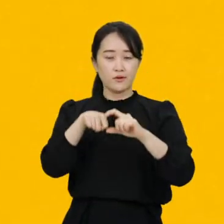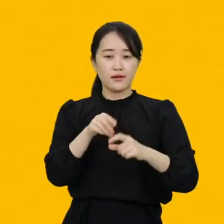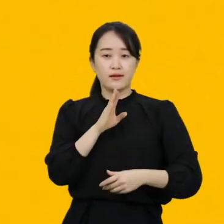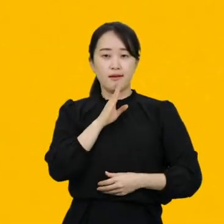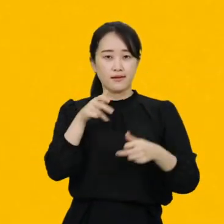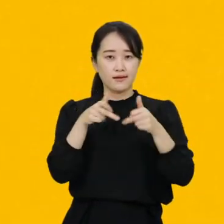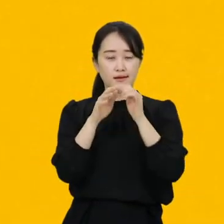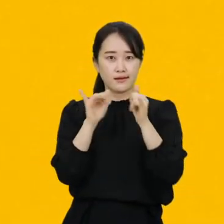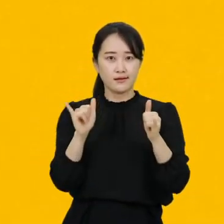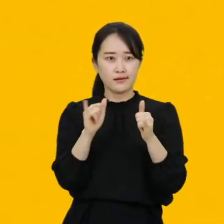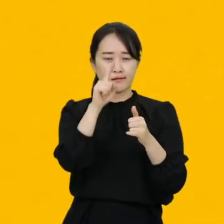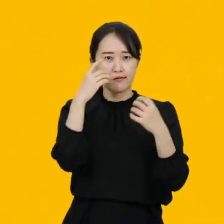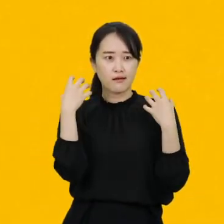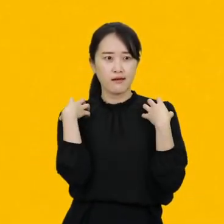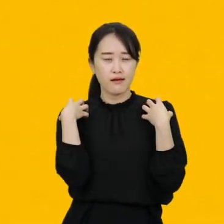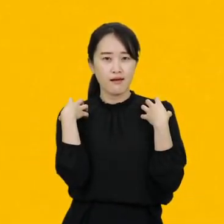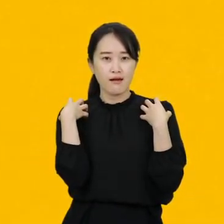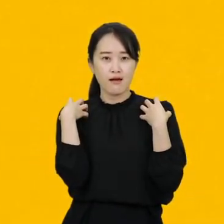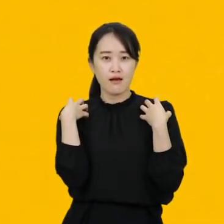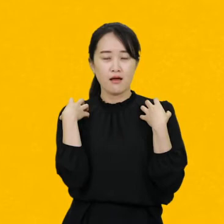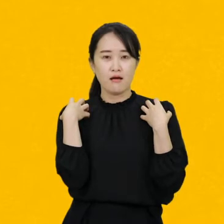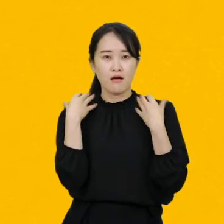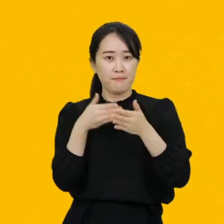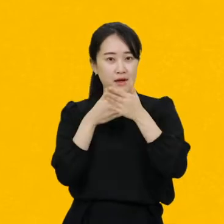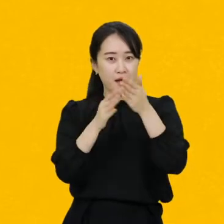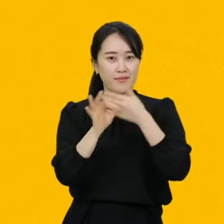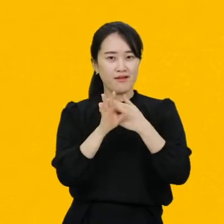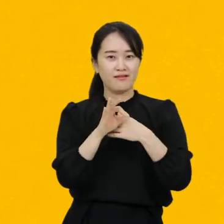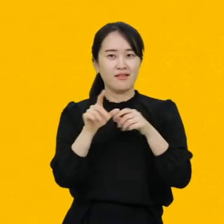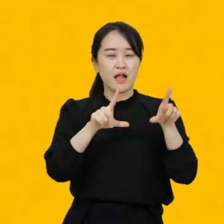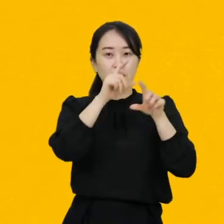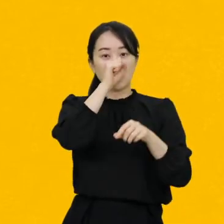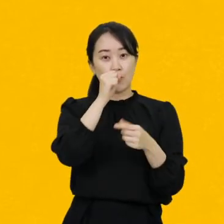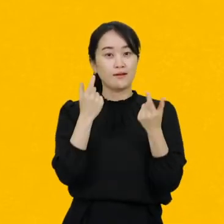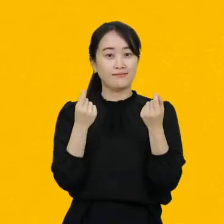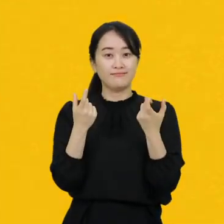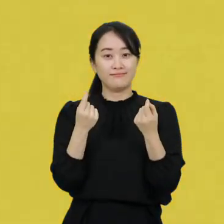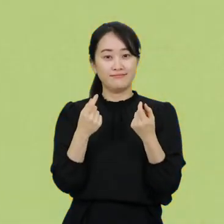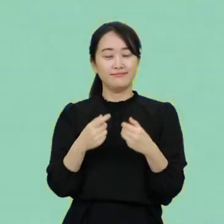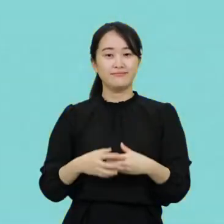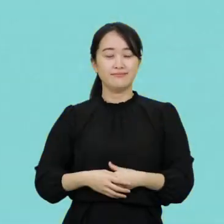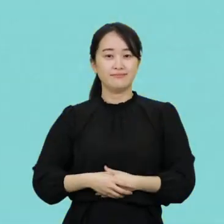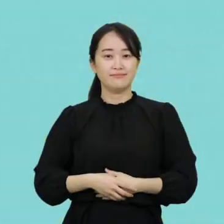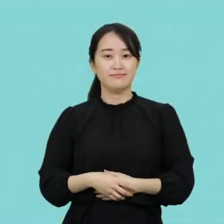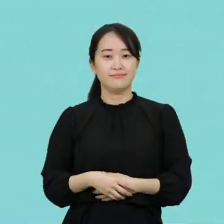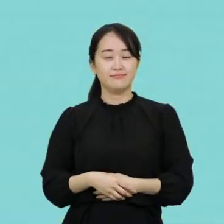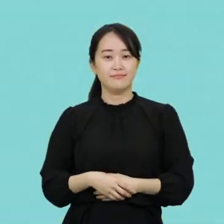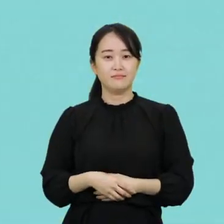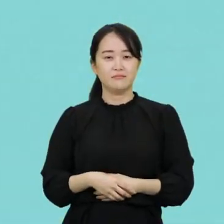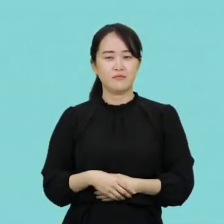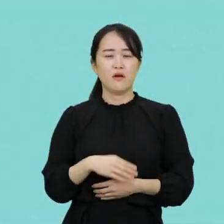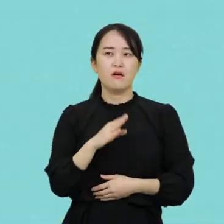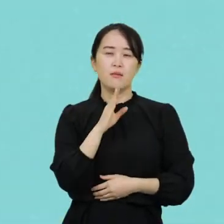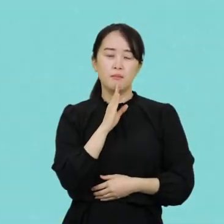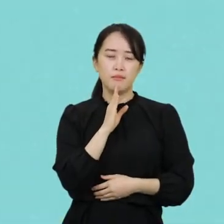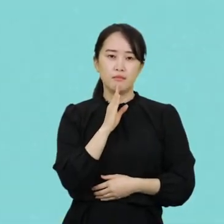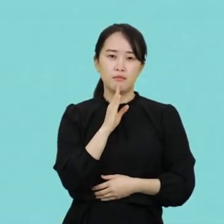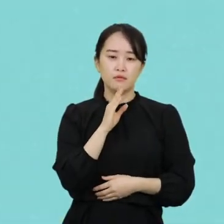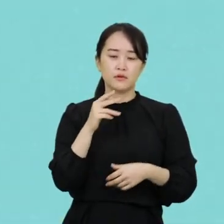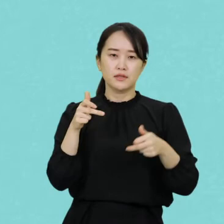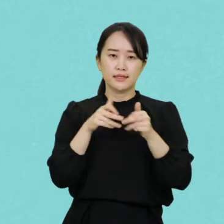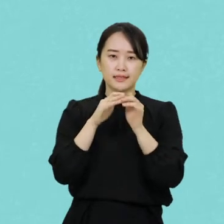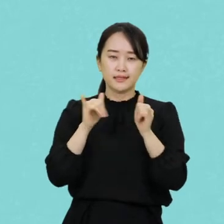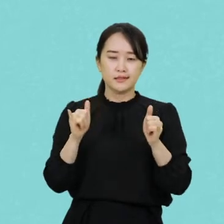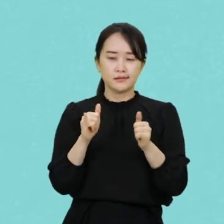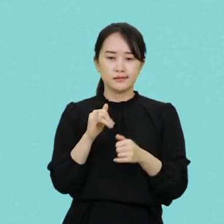실제 장애인 정책에 반영이 된다면 더욱 살기 좋은 세상이 되겠죠. 그렇긴 한데요.